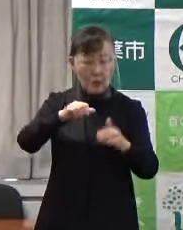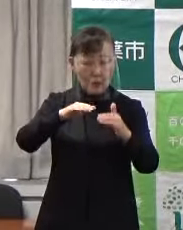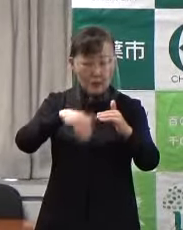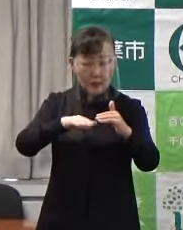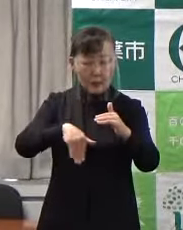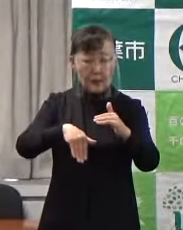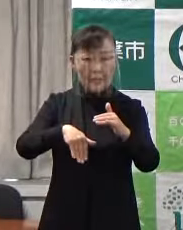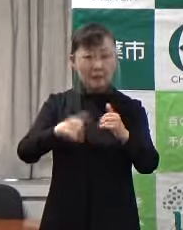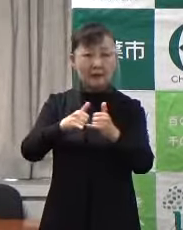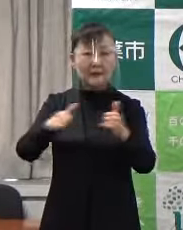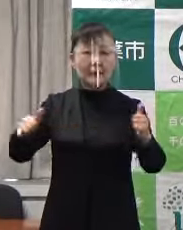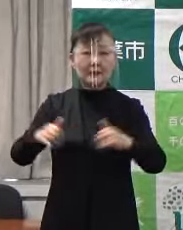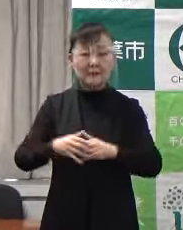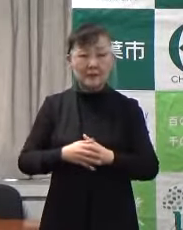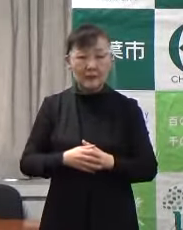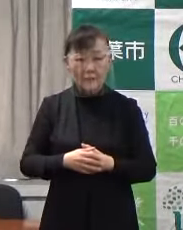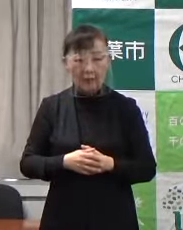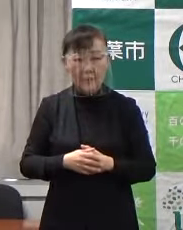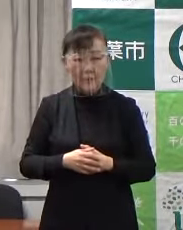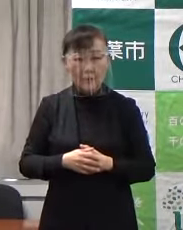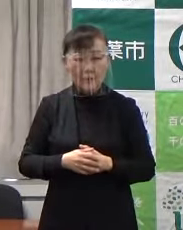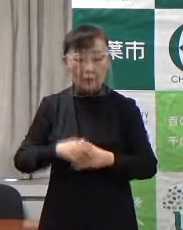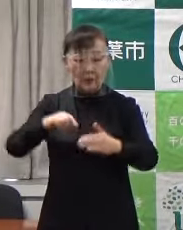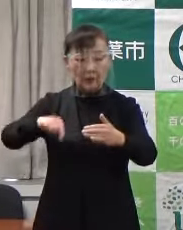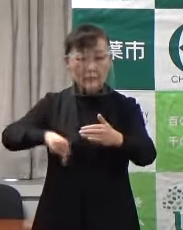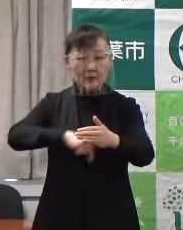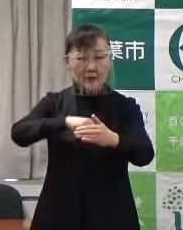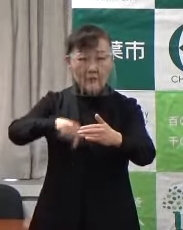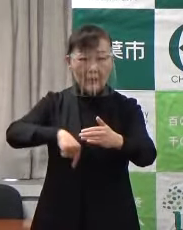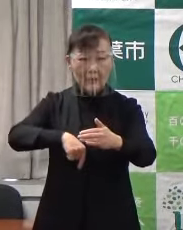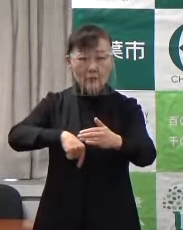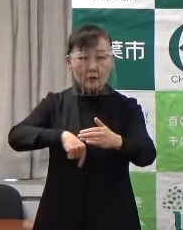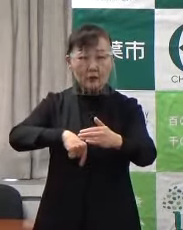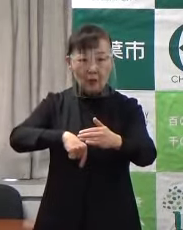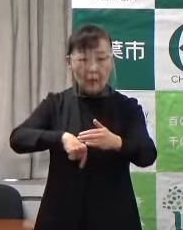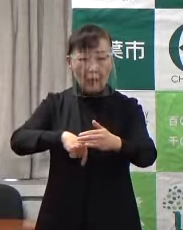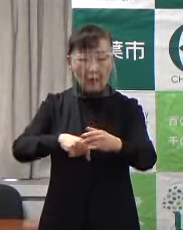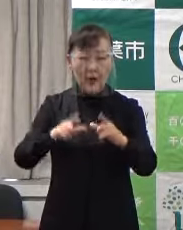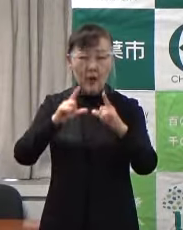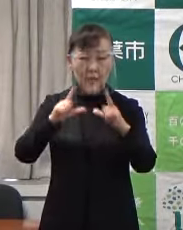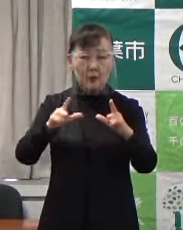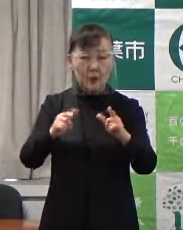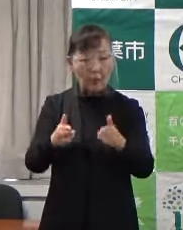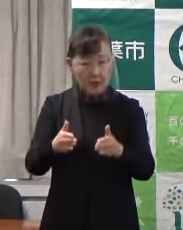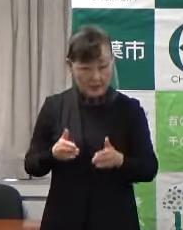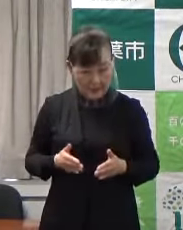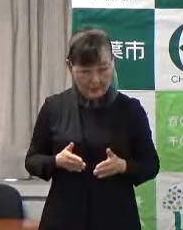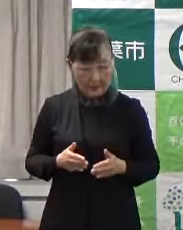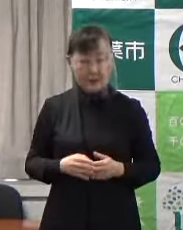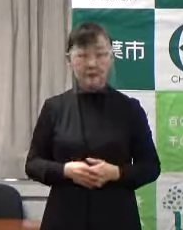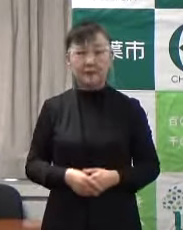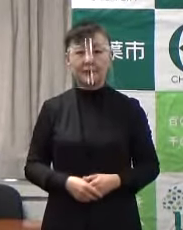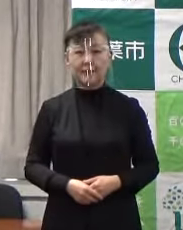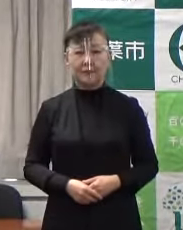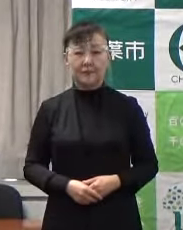対しては、ちょっとその内訳というのは公表を控えさせていただいております。